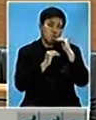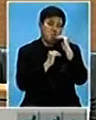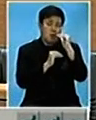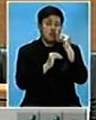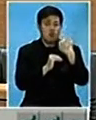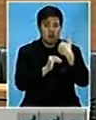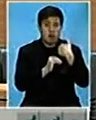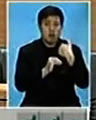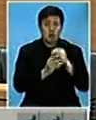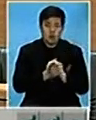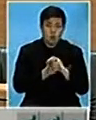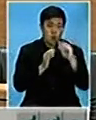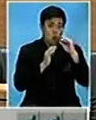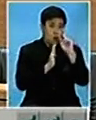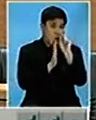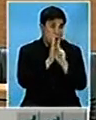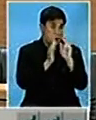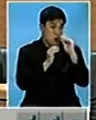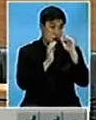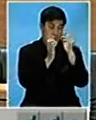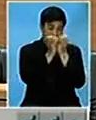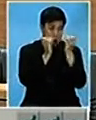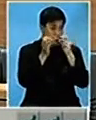กฎหมายรัฐธรรมนูญไม่ใช่คำตอบทุกเรื่อง